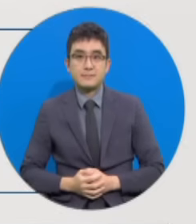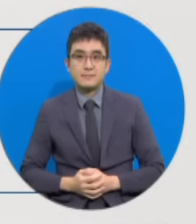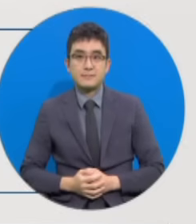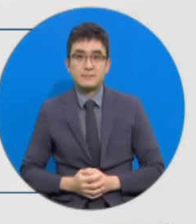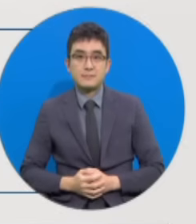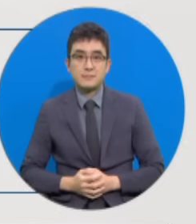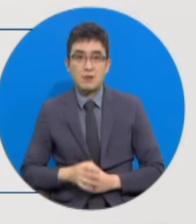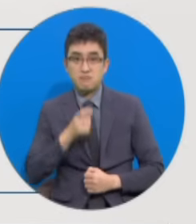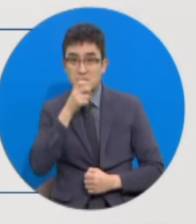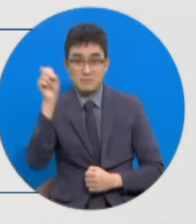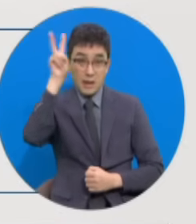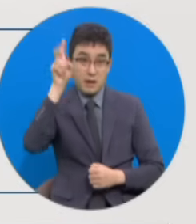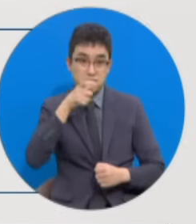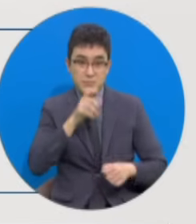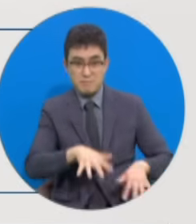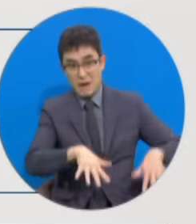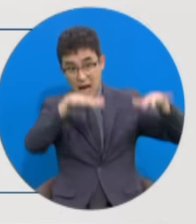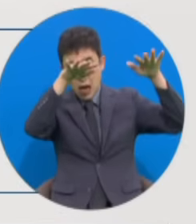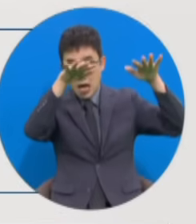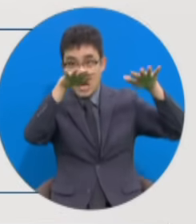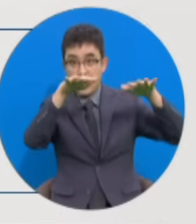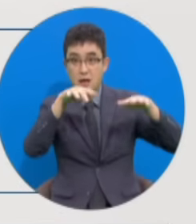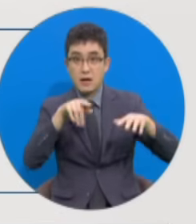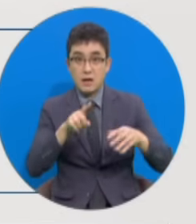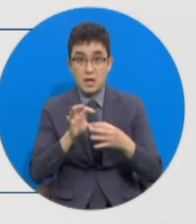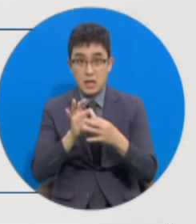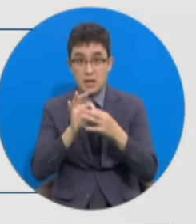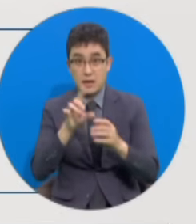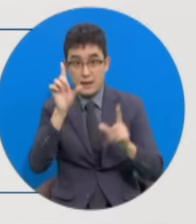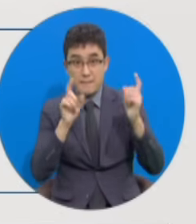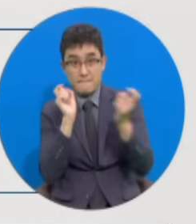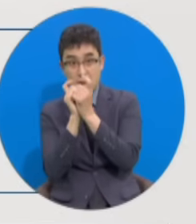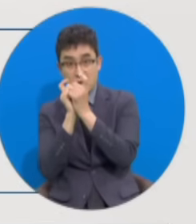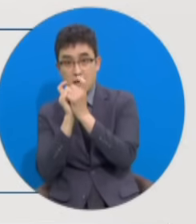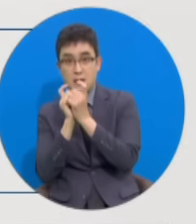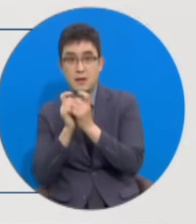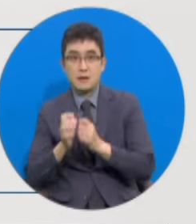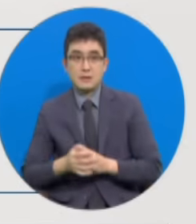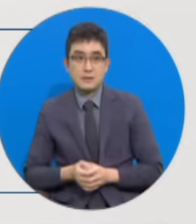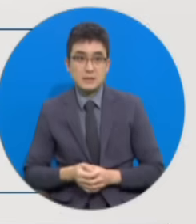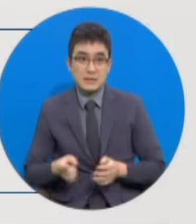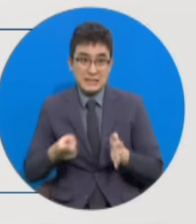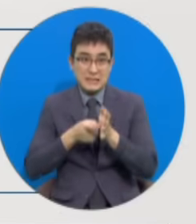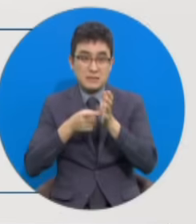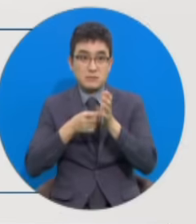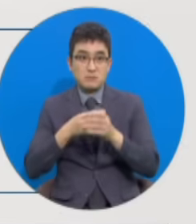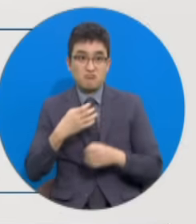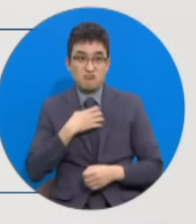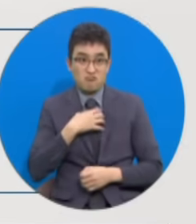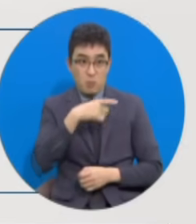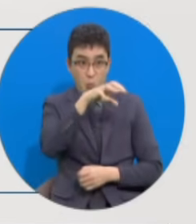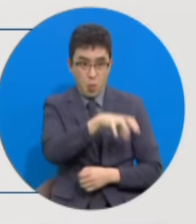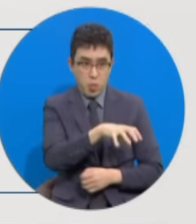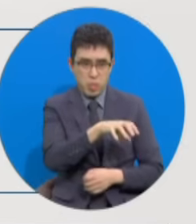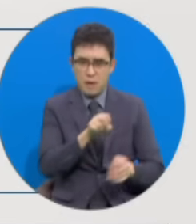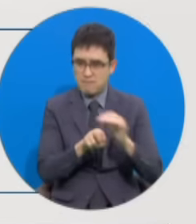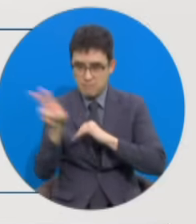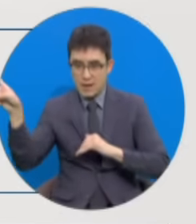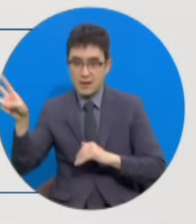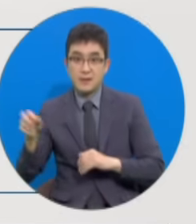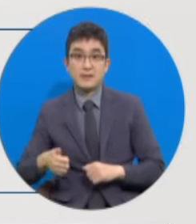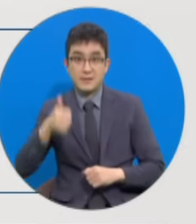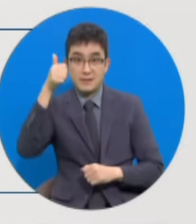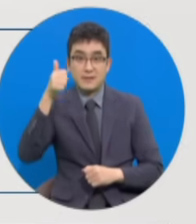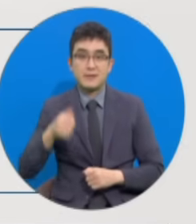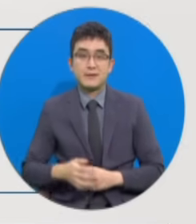침수가 갑작스럽게 돼서 이제 넘쳐날 수 있는 그런 상황이 발생했을 때는 긴급하게 위험한 그 지역에서 벗어나는 게 굉장히